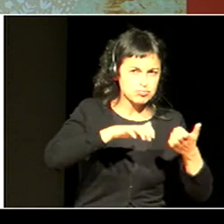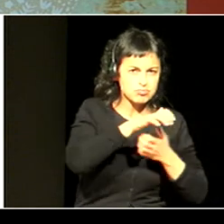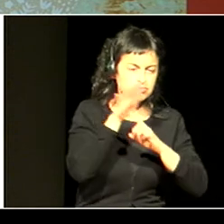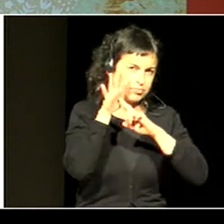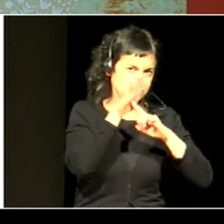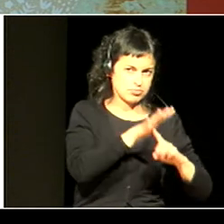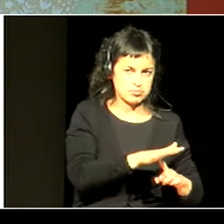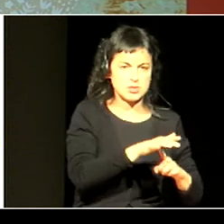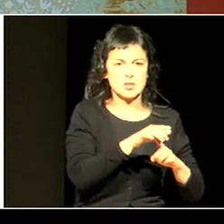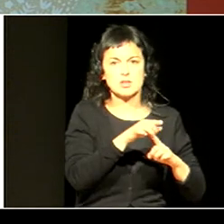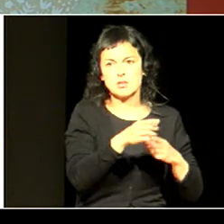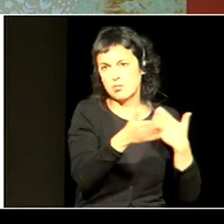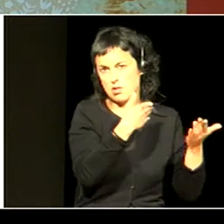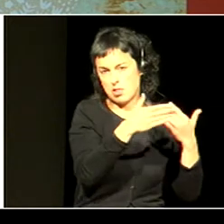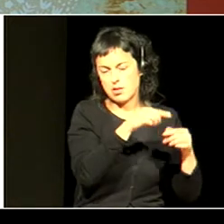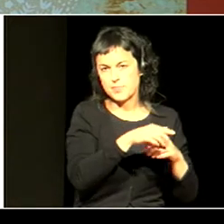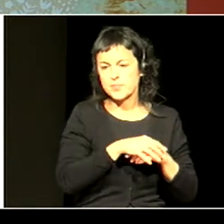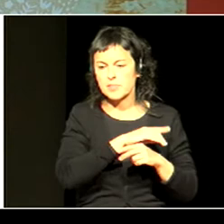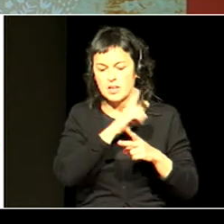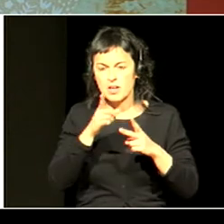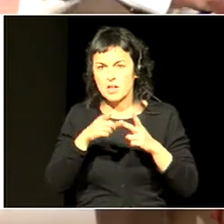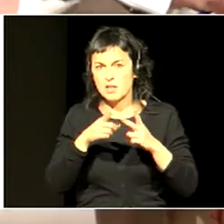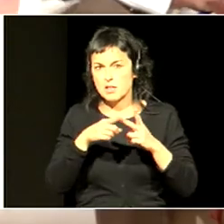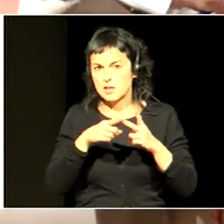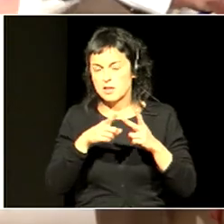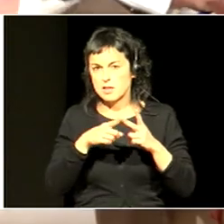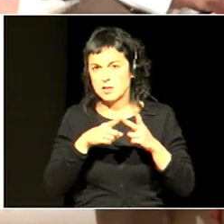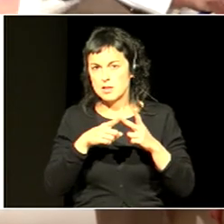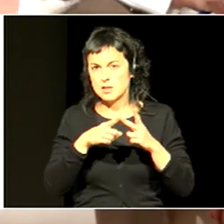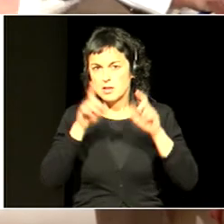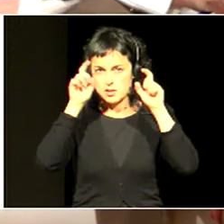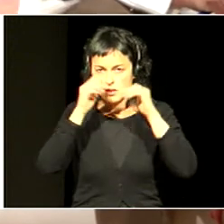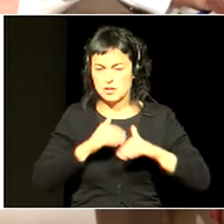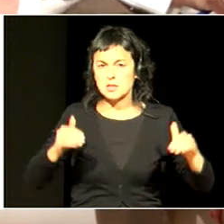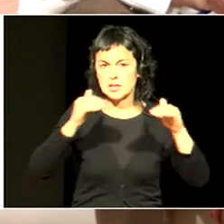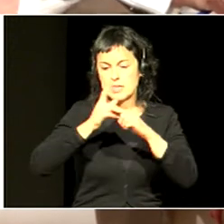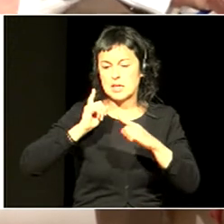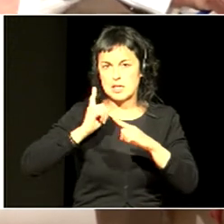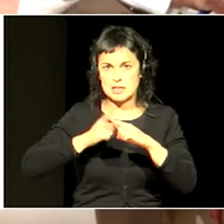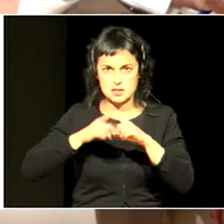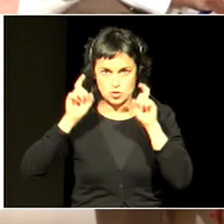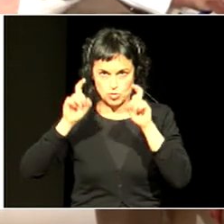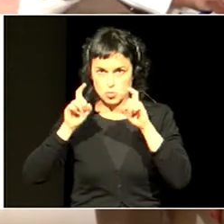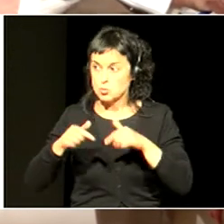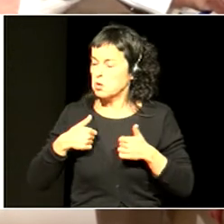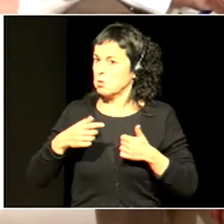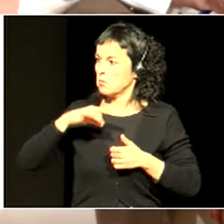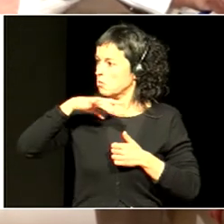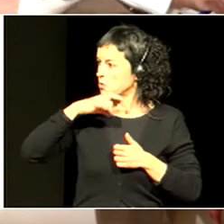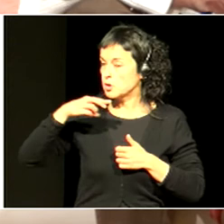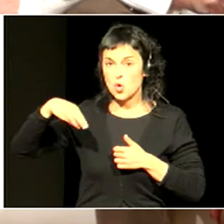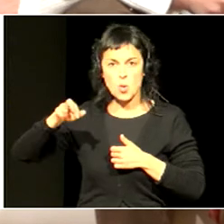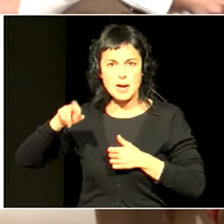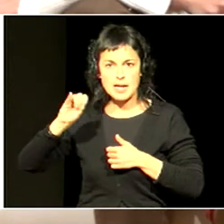bide elkarrizkitatuaz. Beste atal bat dago lotuta eskidetza eta sexu hezkuntza. Ni postu egin naiz Marianeka hemen aipatu dabenean